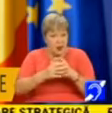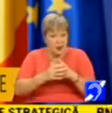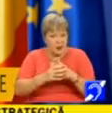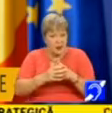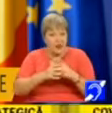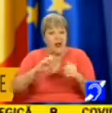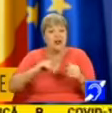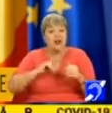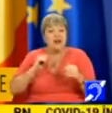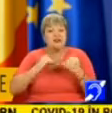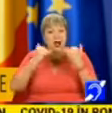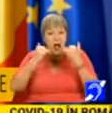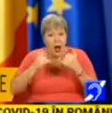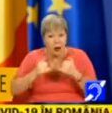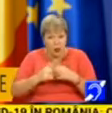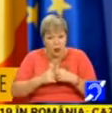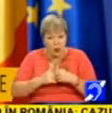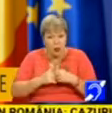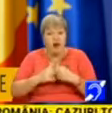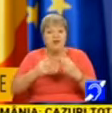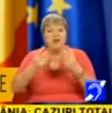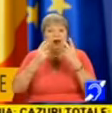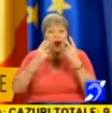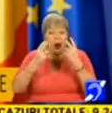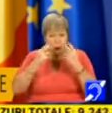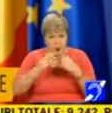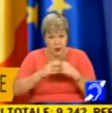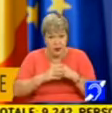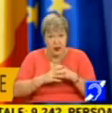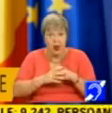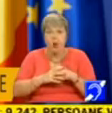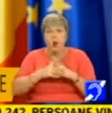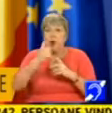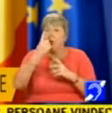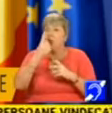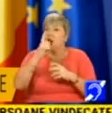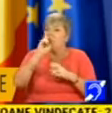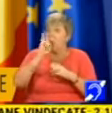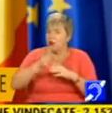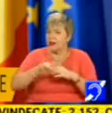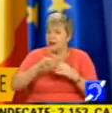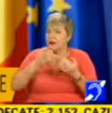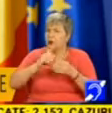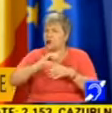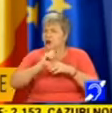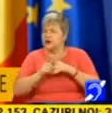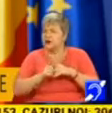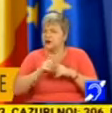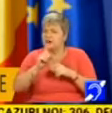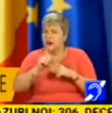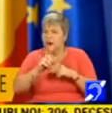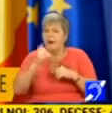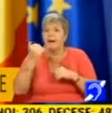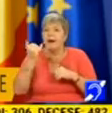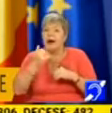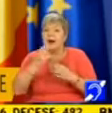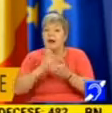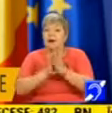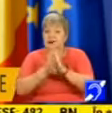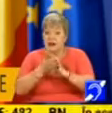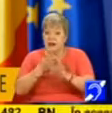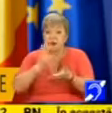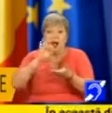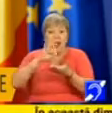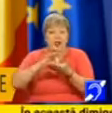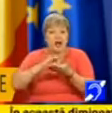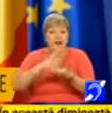Este acum în vigoare un decret pentru starea de urgență care se termină pe data